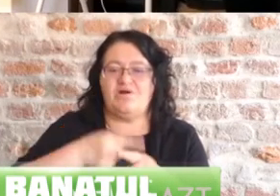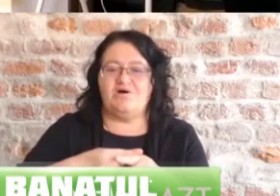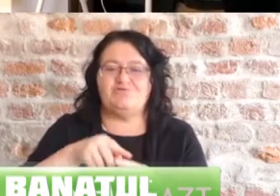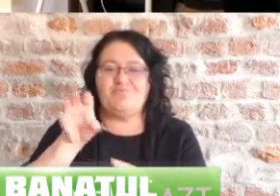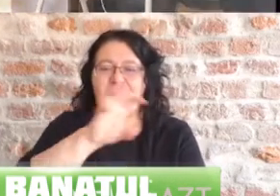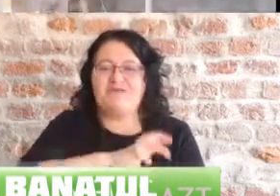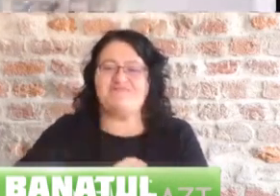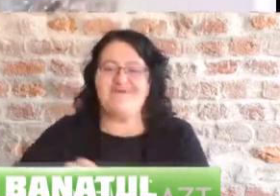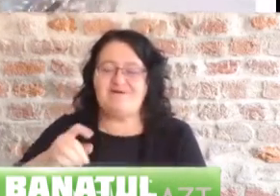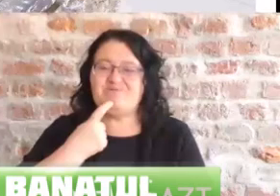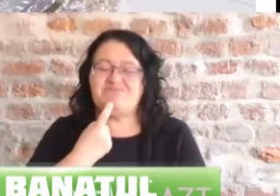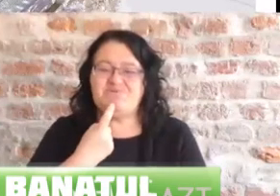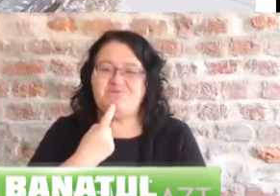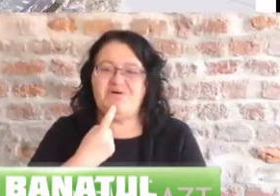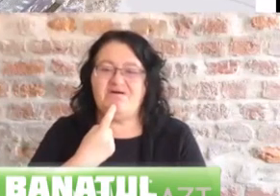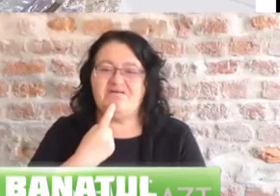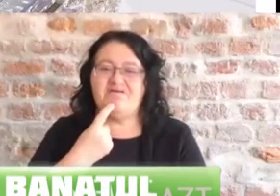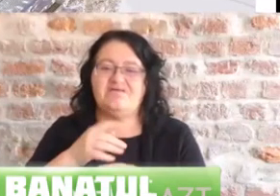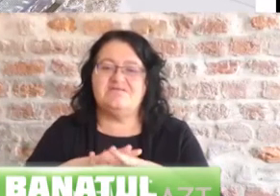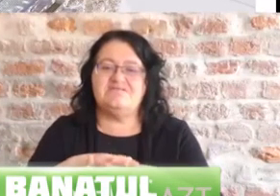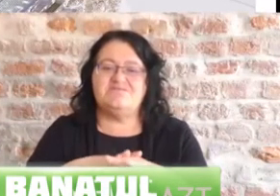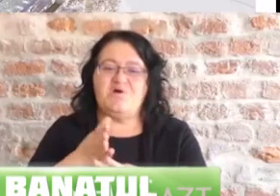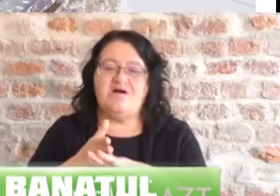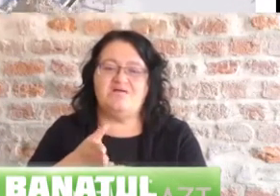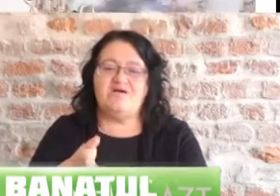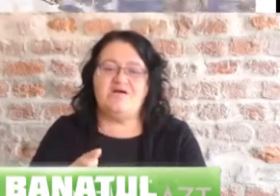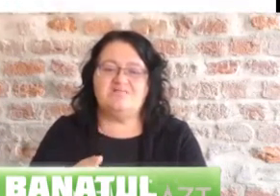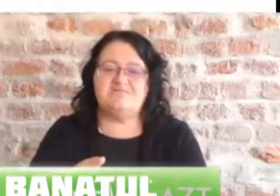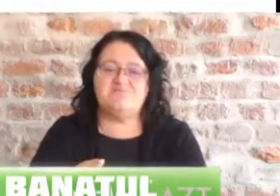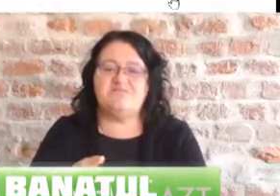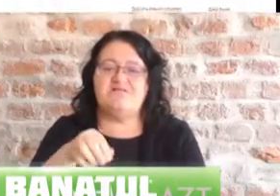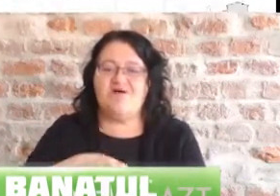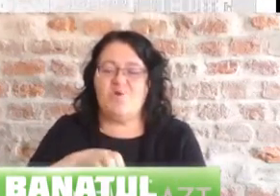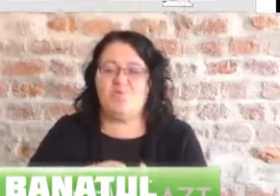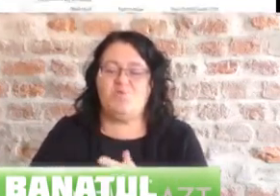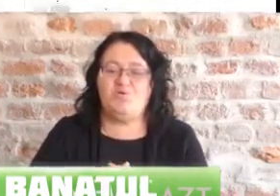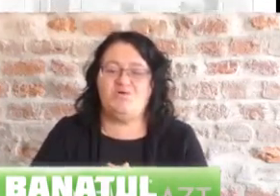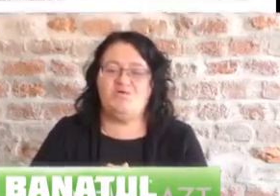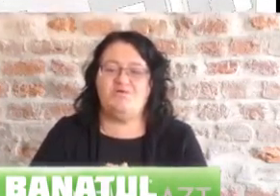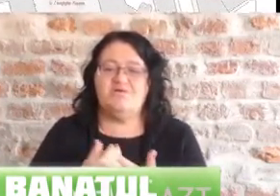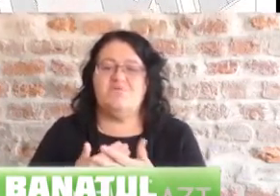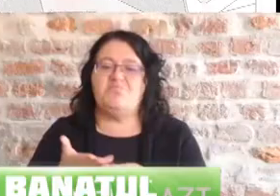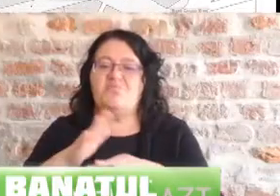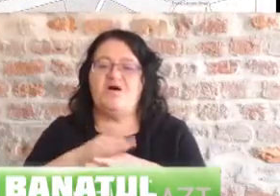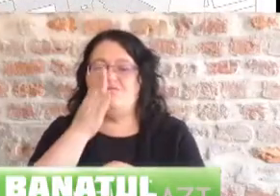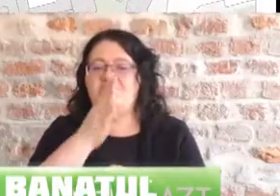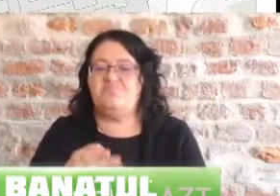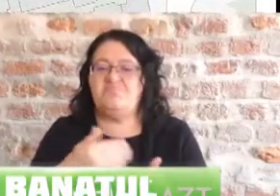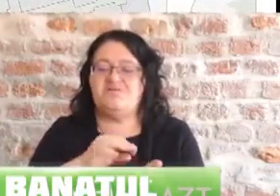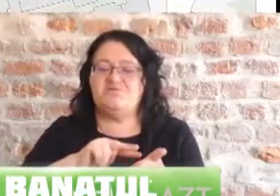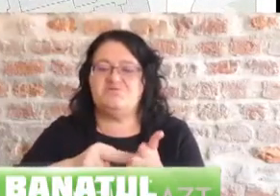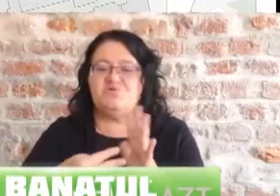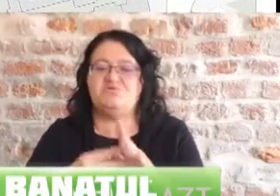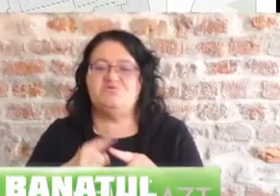peisager. Propunerea este structurată pe o accesibilitate intensivă a spațiului. Orientarea preponderent longitudinală a